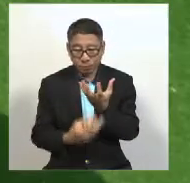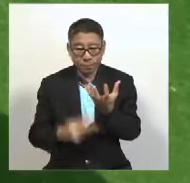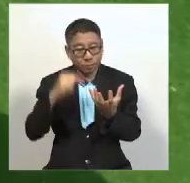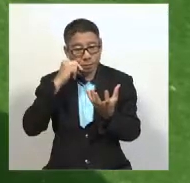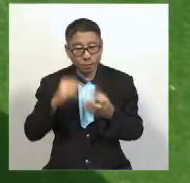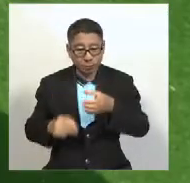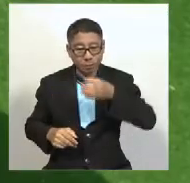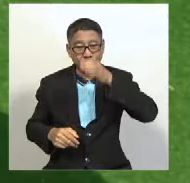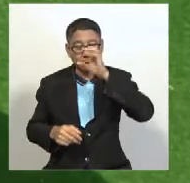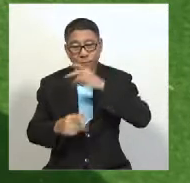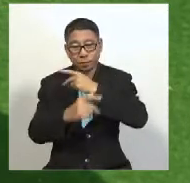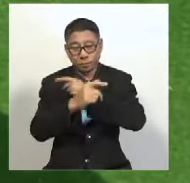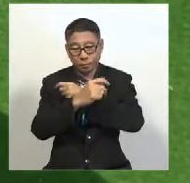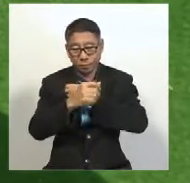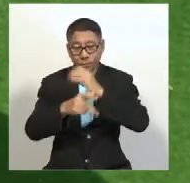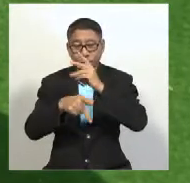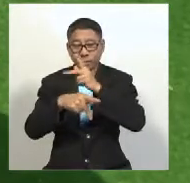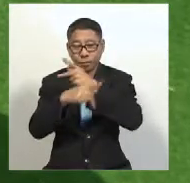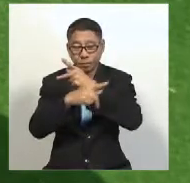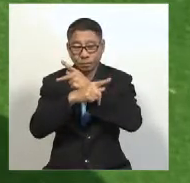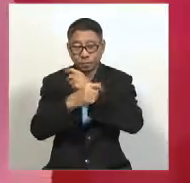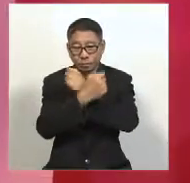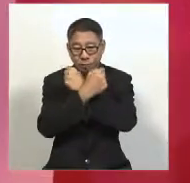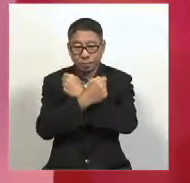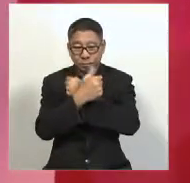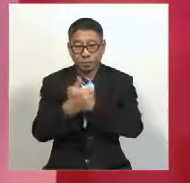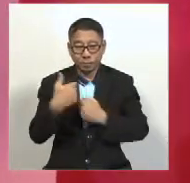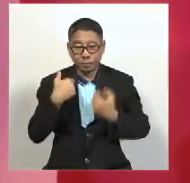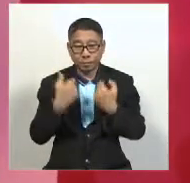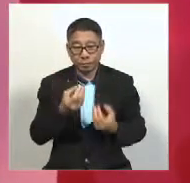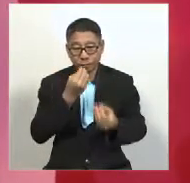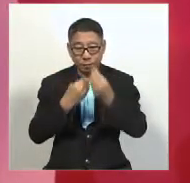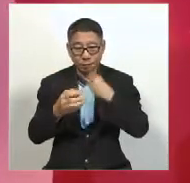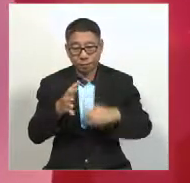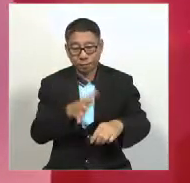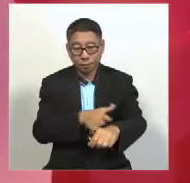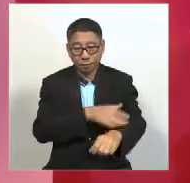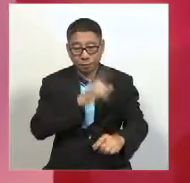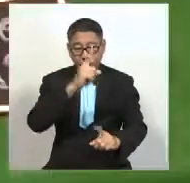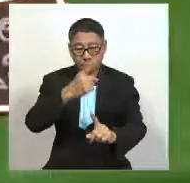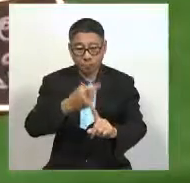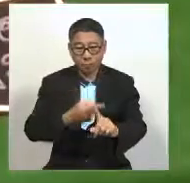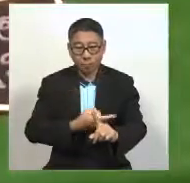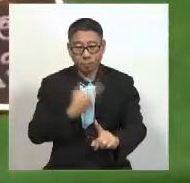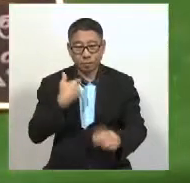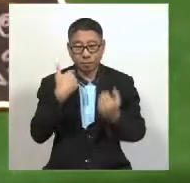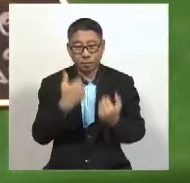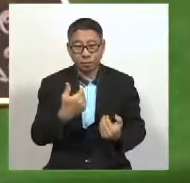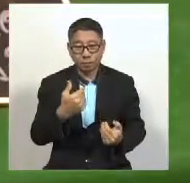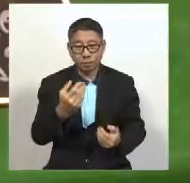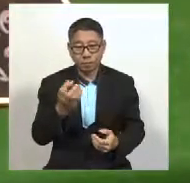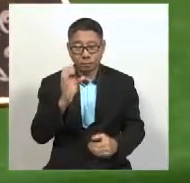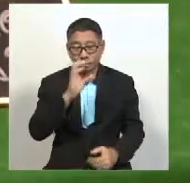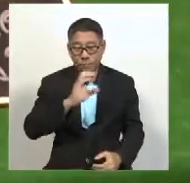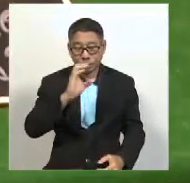ะช่วยขับล้างพิษได้แต่ว่าสำหรับรางจืดเนี่ยไม่ควรกินนานกว่า1เดือนเพราะว่าเขามีแคลเซียม